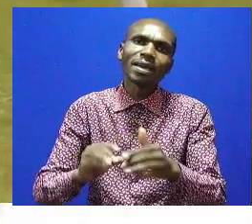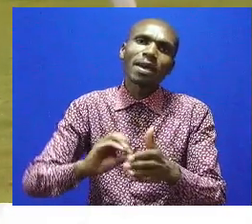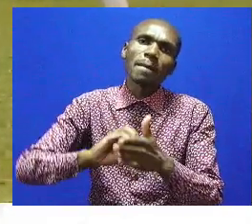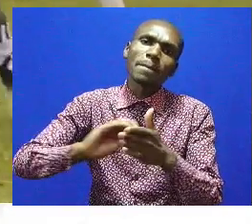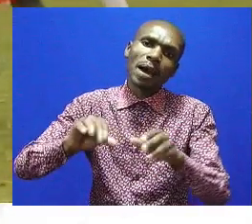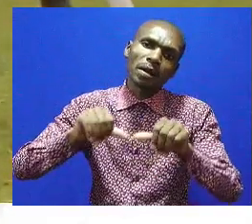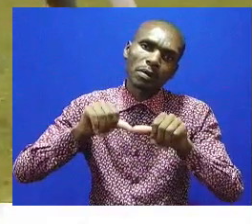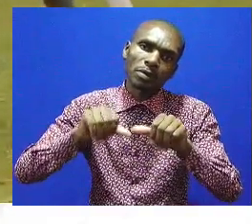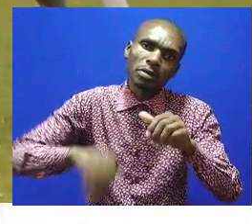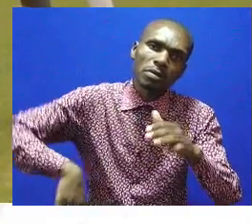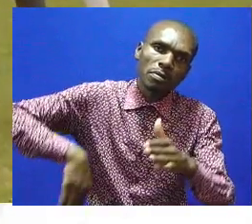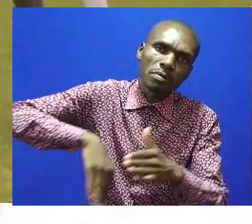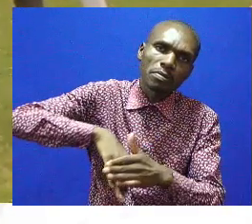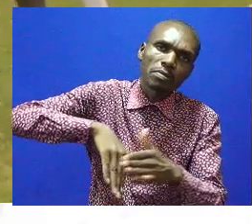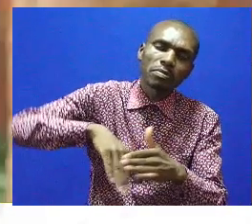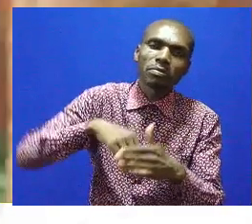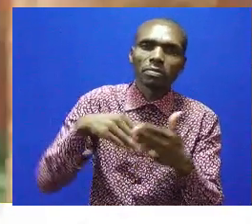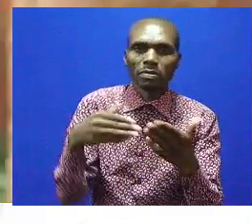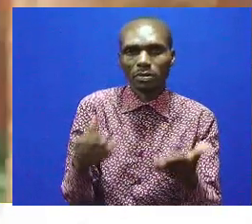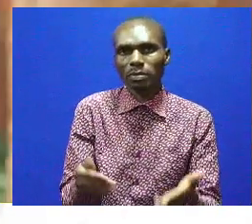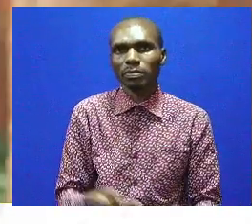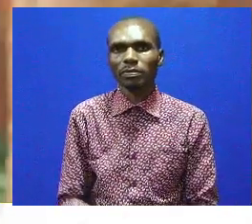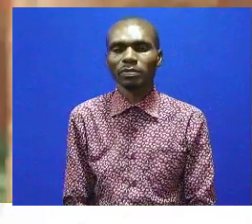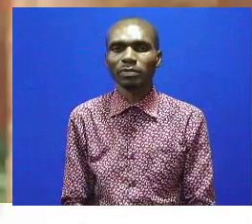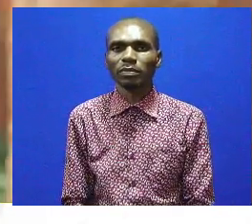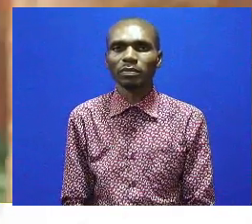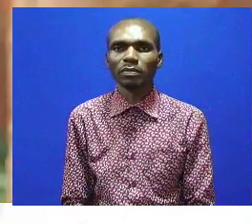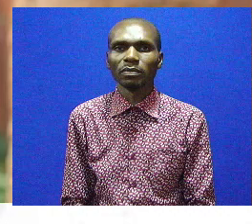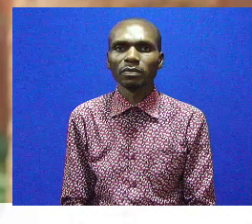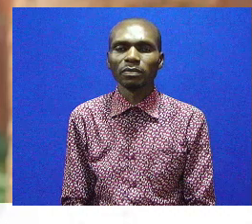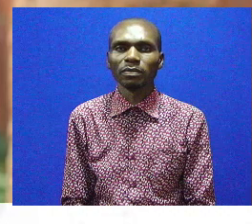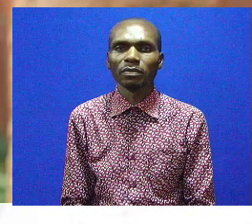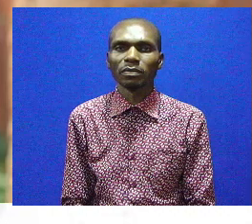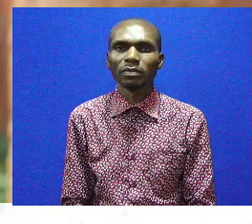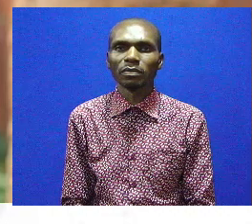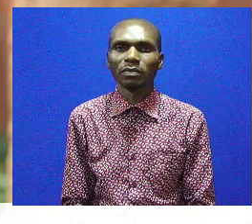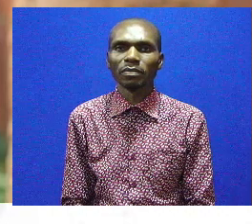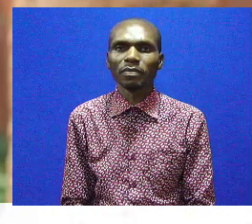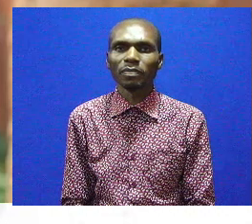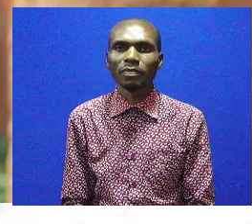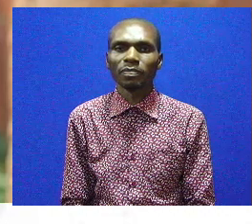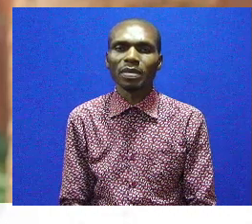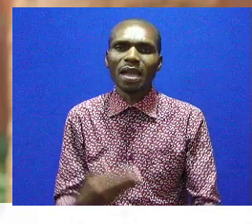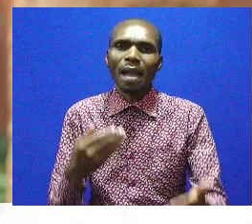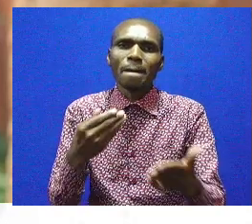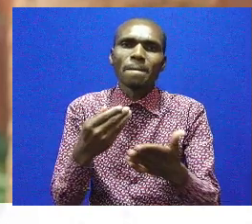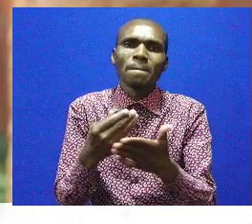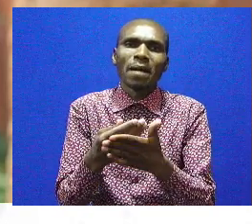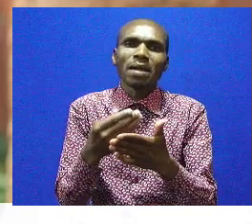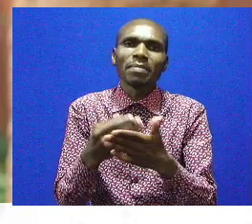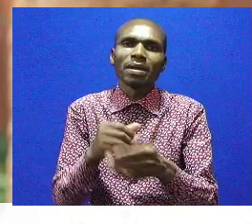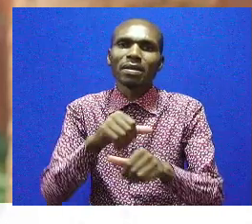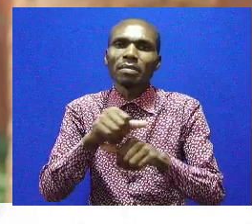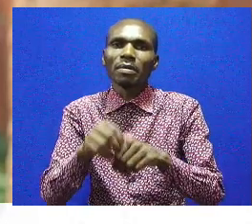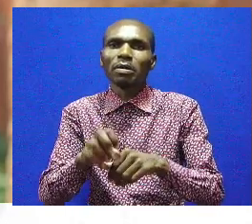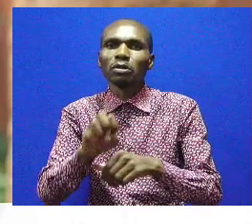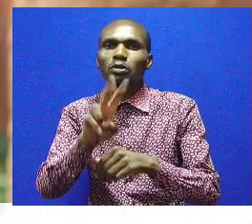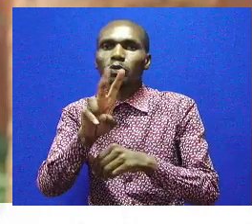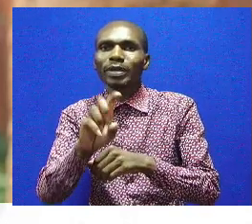go soriancete yenkoyo Ase mara ega na iriji chibazire wadi 20,000